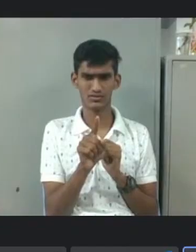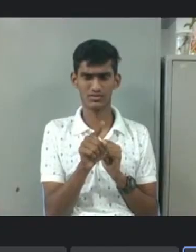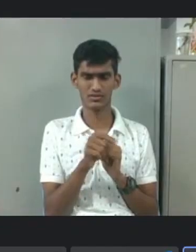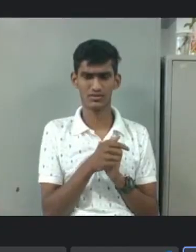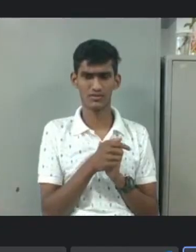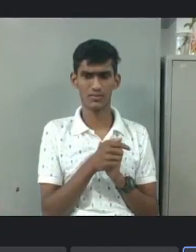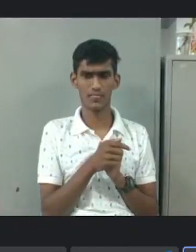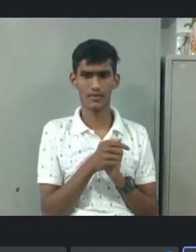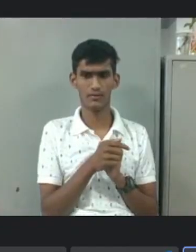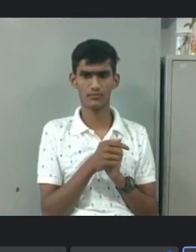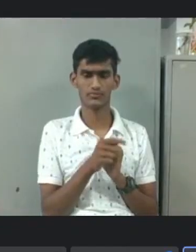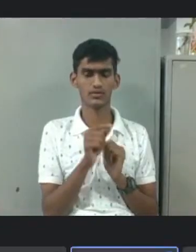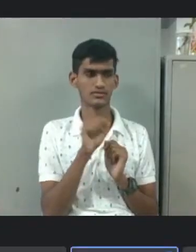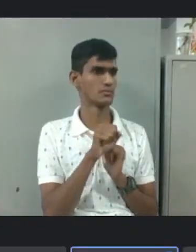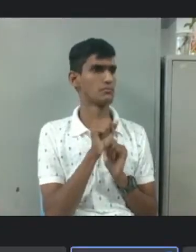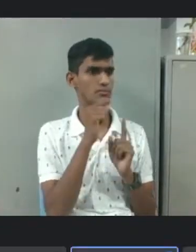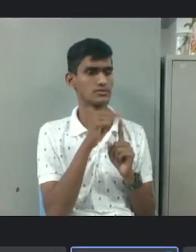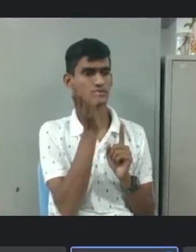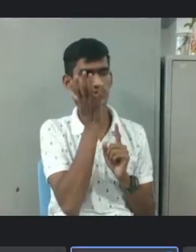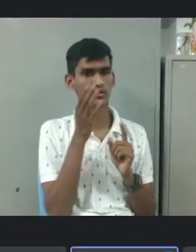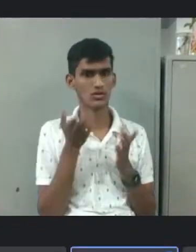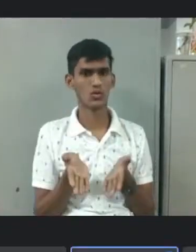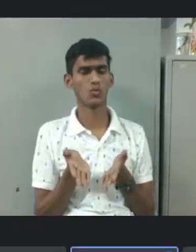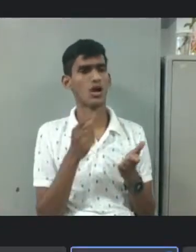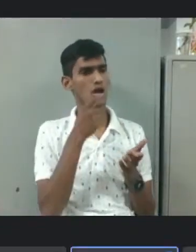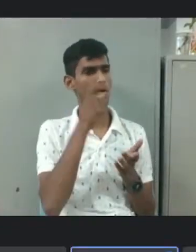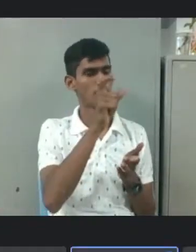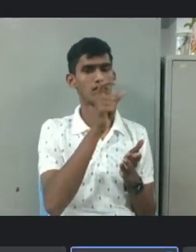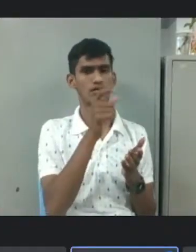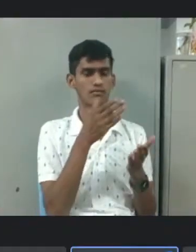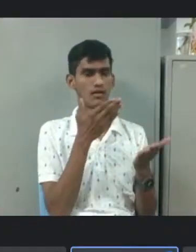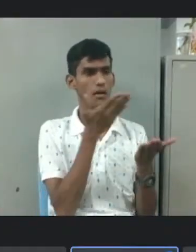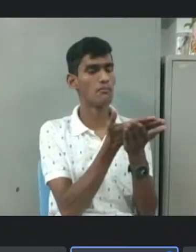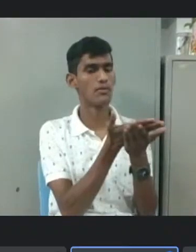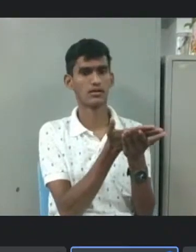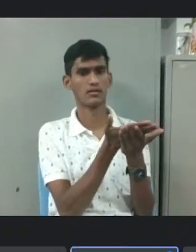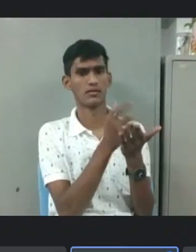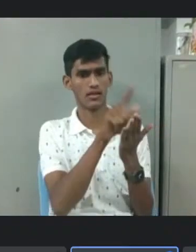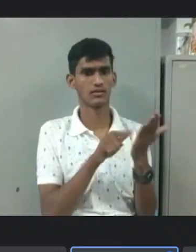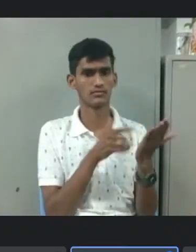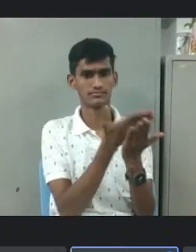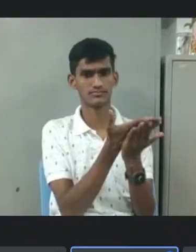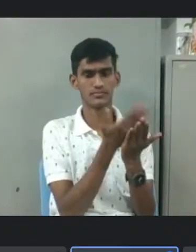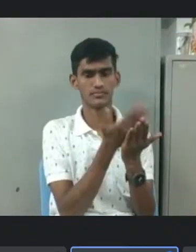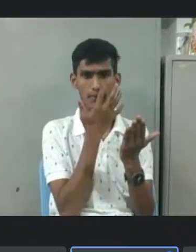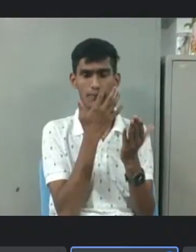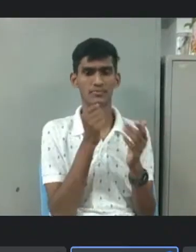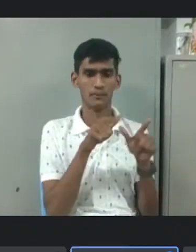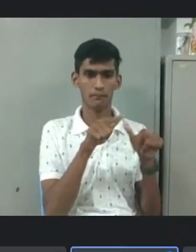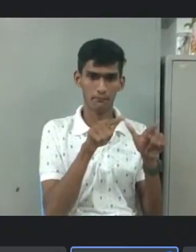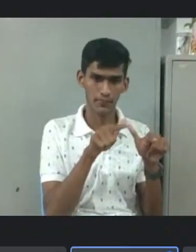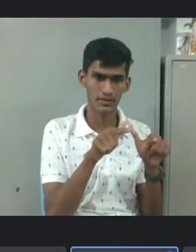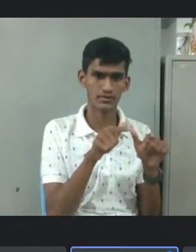പഞ്ചായത്താണ്. പഞ്ചായത്തിൽ ഒരു റെപ്രസെന്റേഷൻ കൊടുക്കണം അത്യാവശ്യമായിട്ട്. ഗ്രാമസഭകൾ കൂടുകയും ഗ്രാമസഭയിൽ